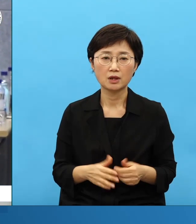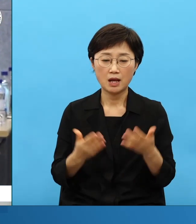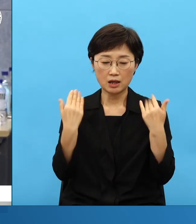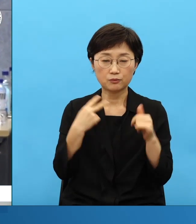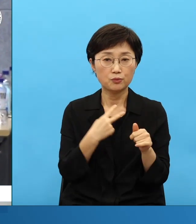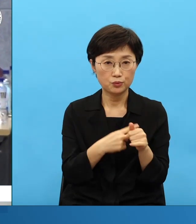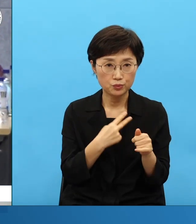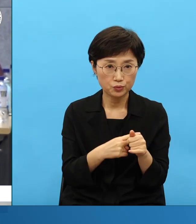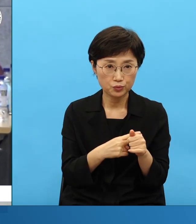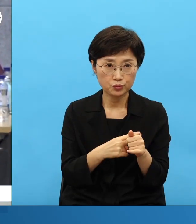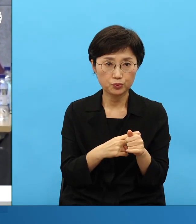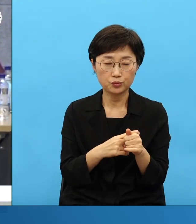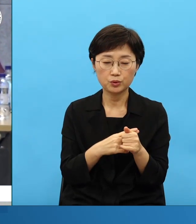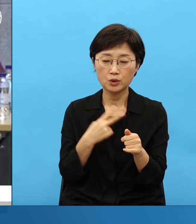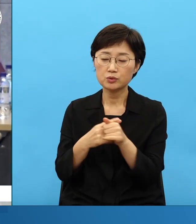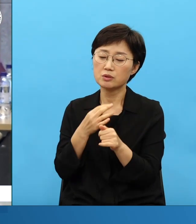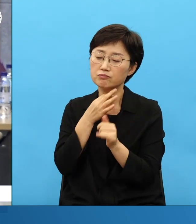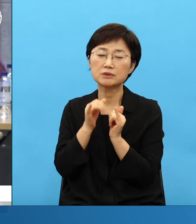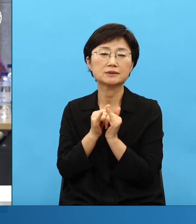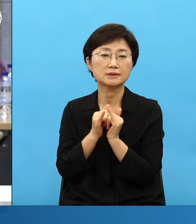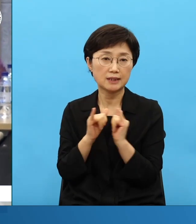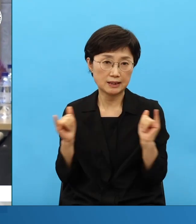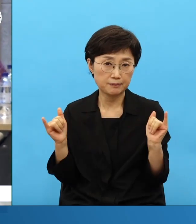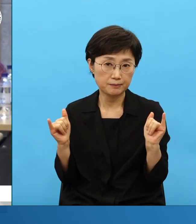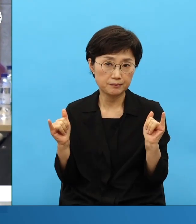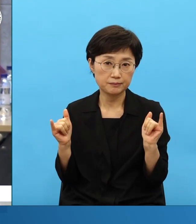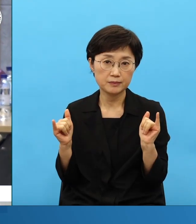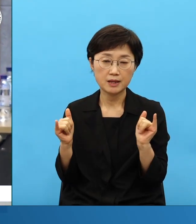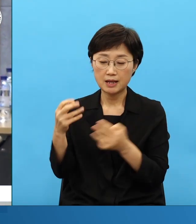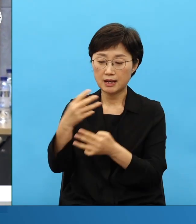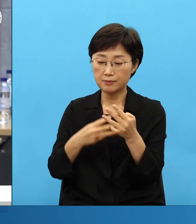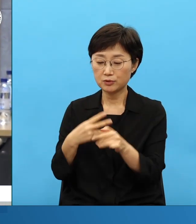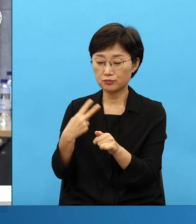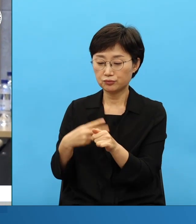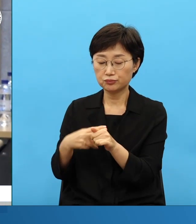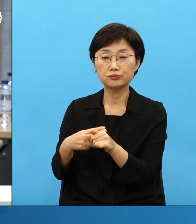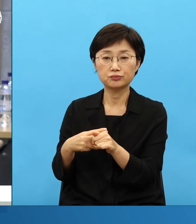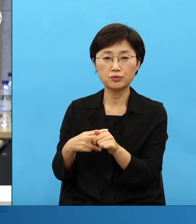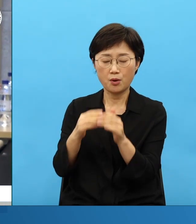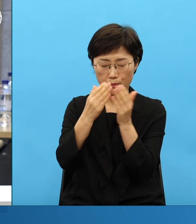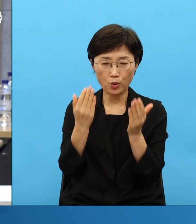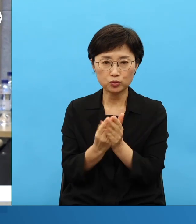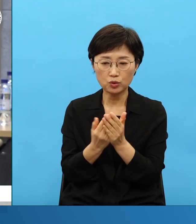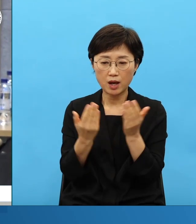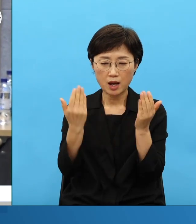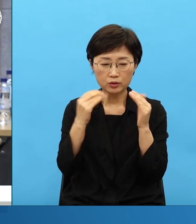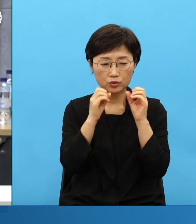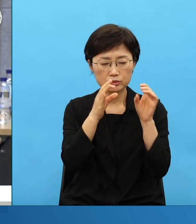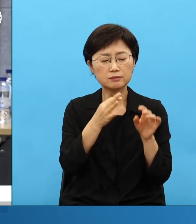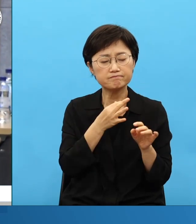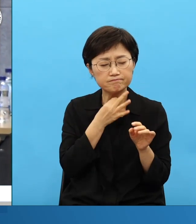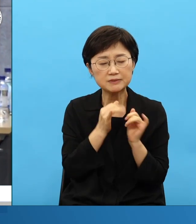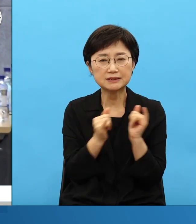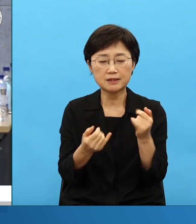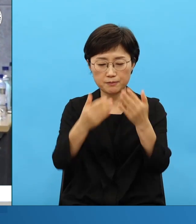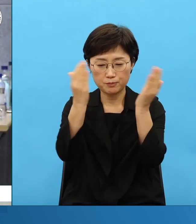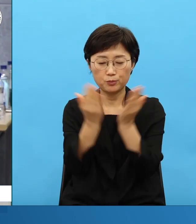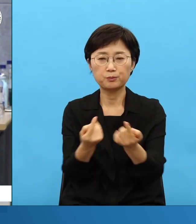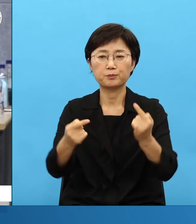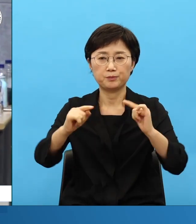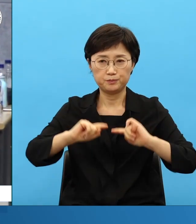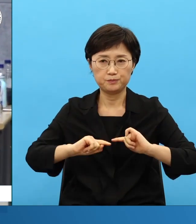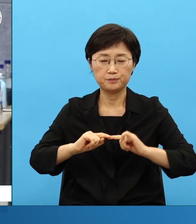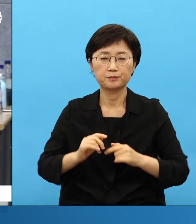교사와 교대 사범대생 등 예비교사, 개교회 랩넌트 사역자 등 학교 현장을 마음 담은 누구나 참여할 수